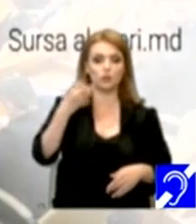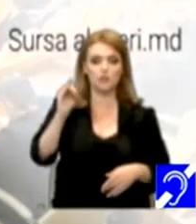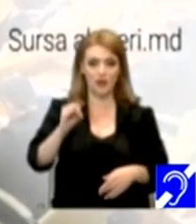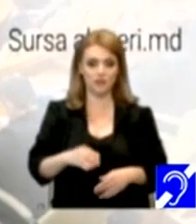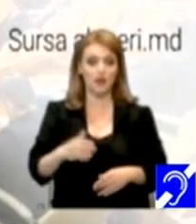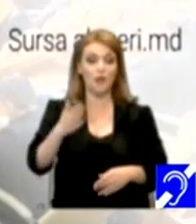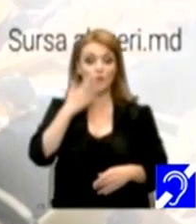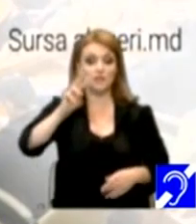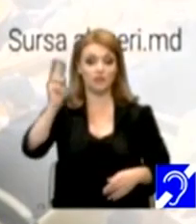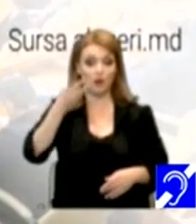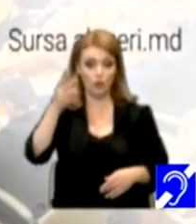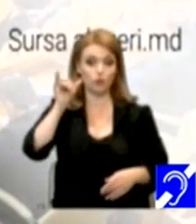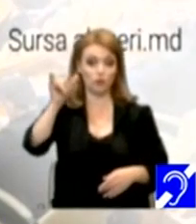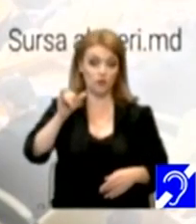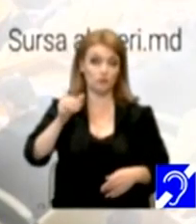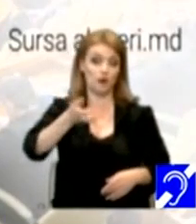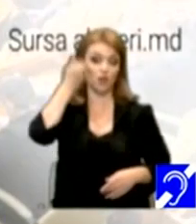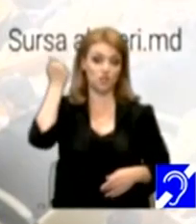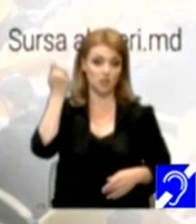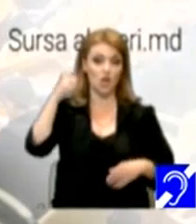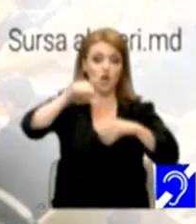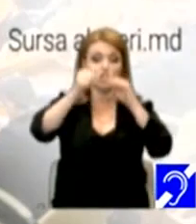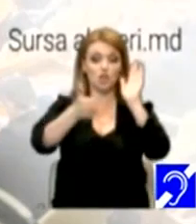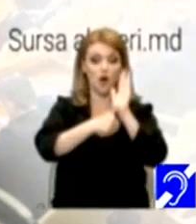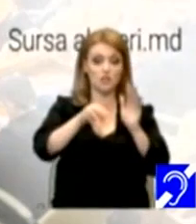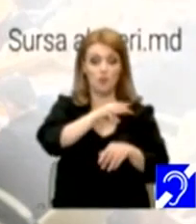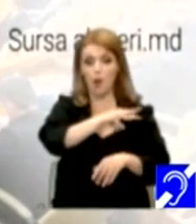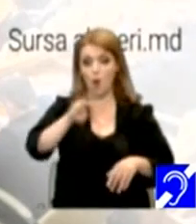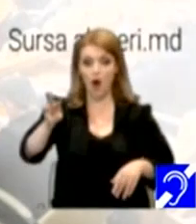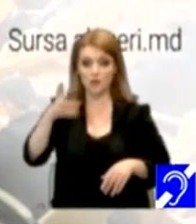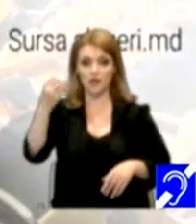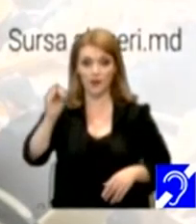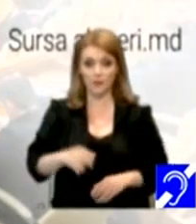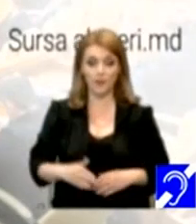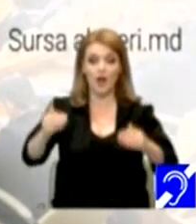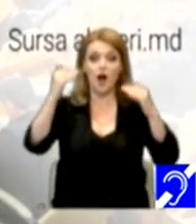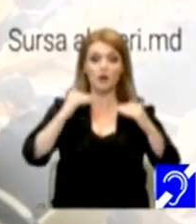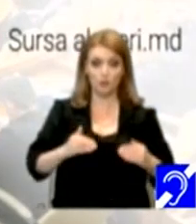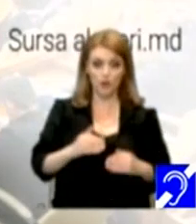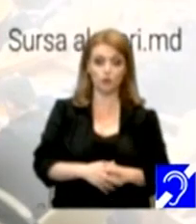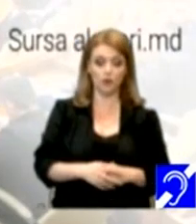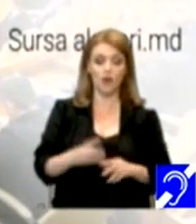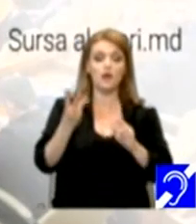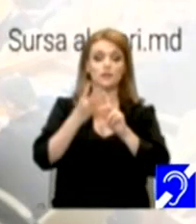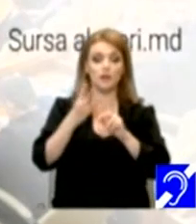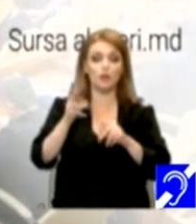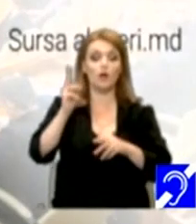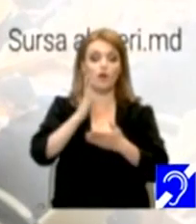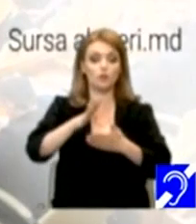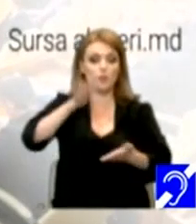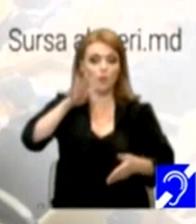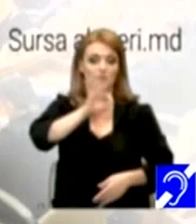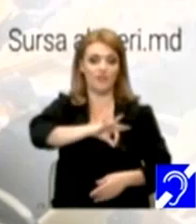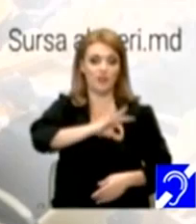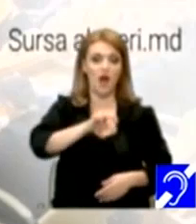În ultimii 2 ani Usatăi a câștigat peste 16 milioane de lei. Următorii trei candidați cu cele mai mari venituri